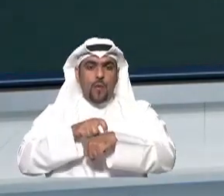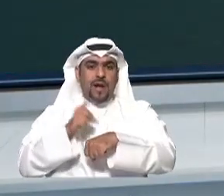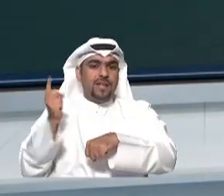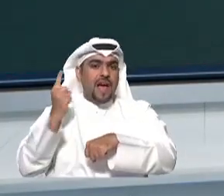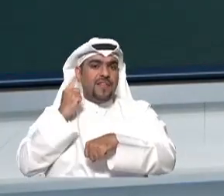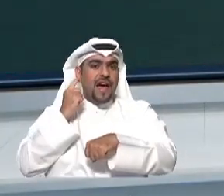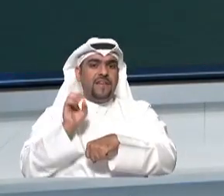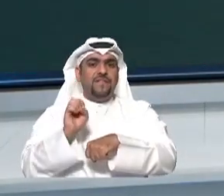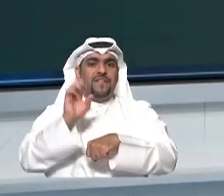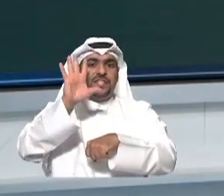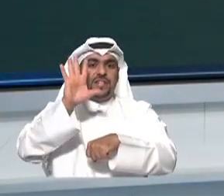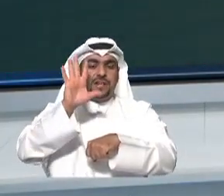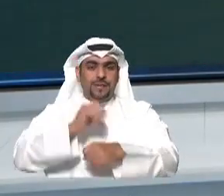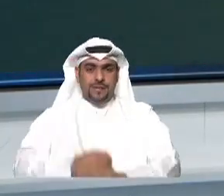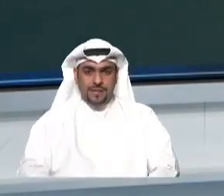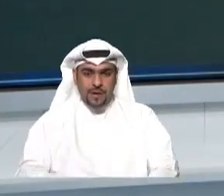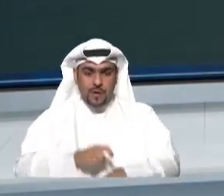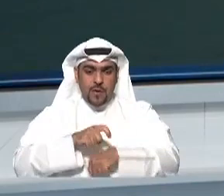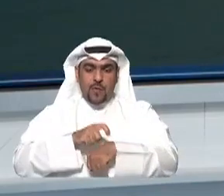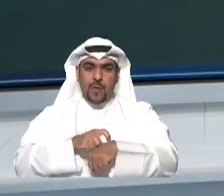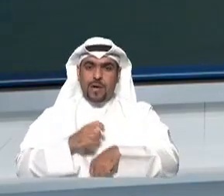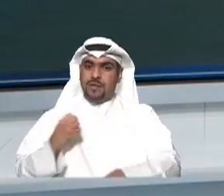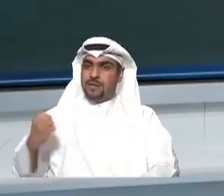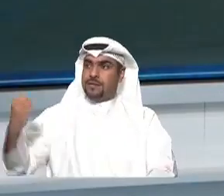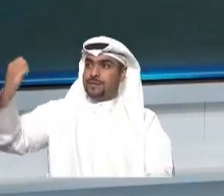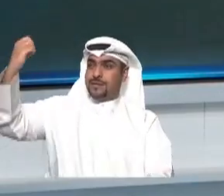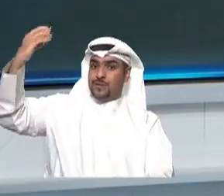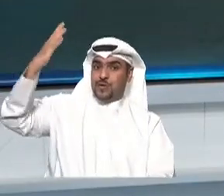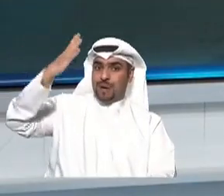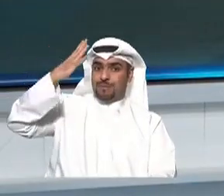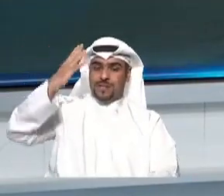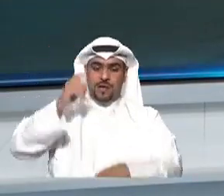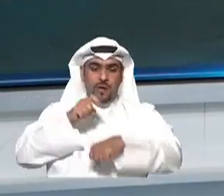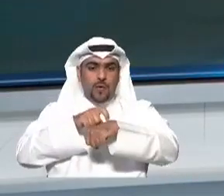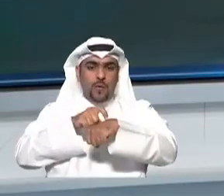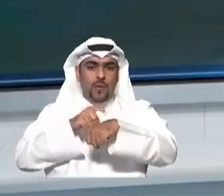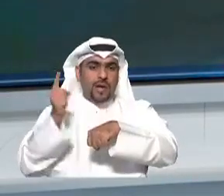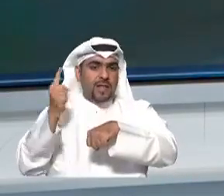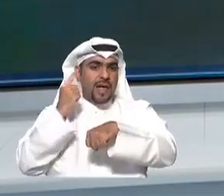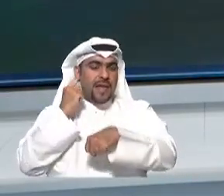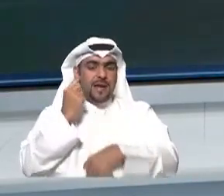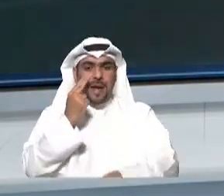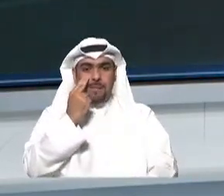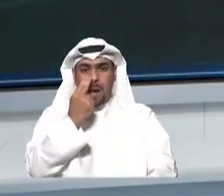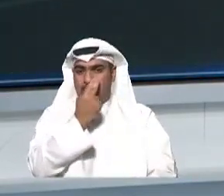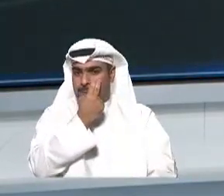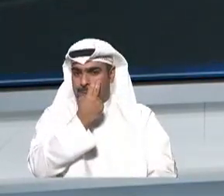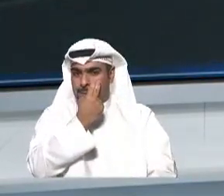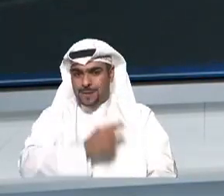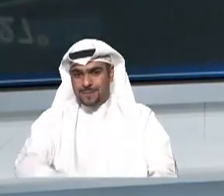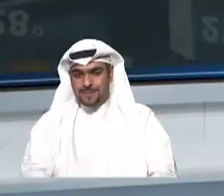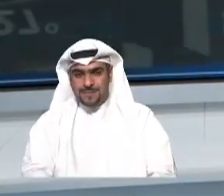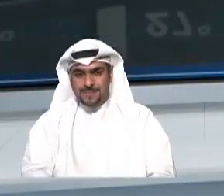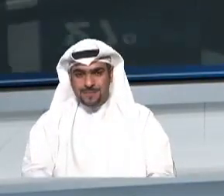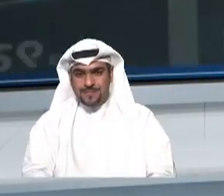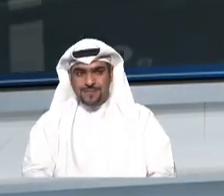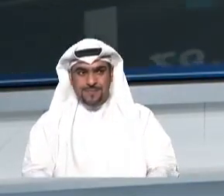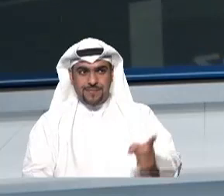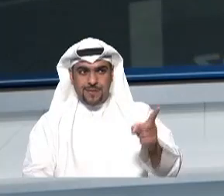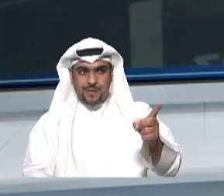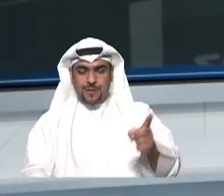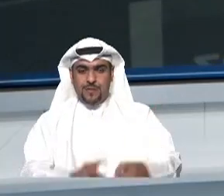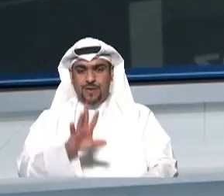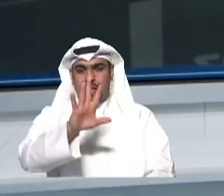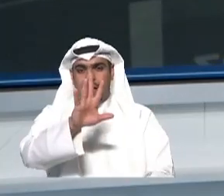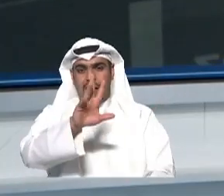الفير الساعة 4:51، والشروق الساعة 6:13 دقيقة، والمغرب الساعة 4:52 دقيقة. أما الطقس